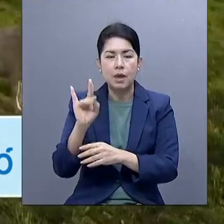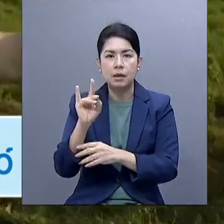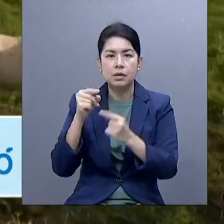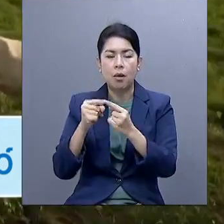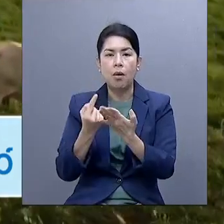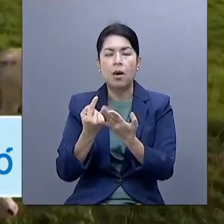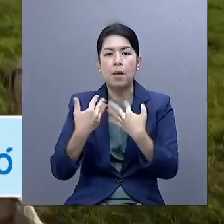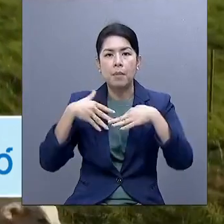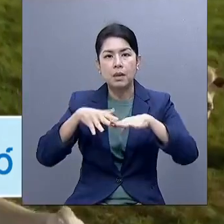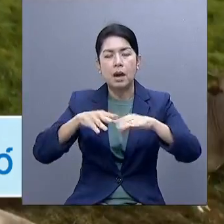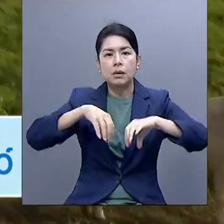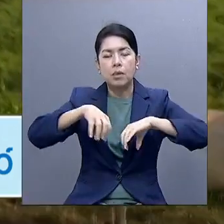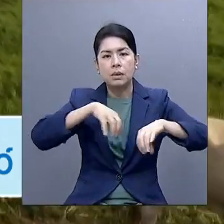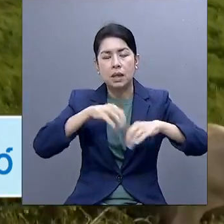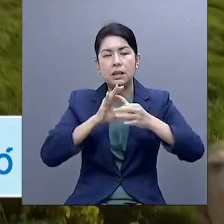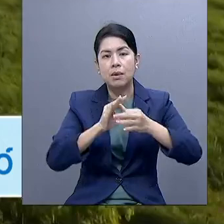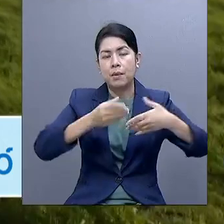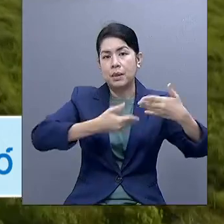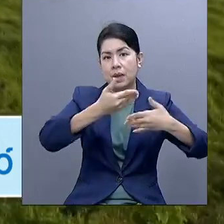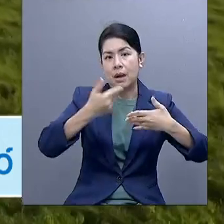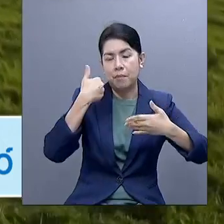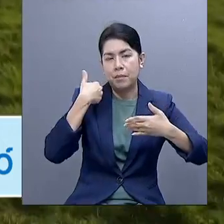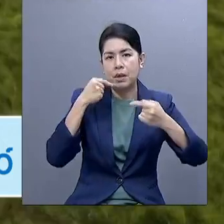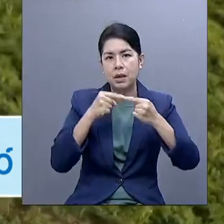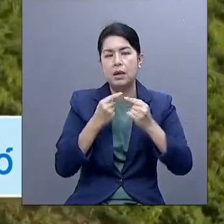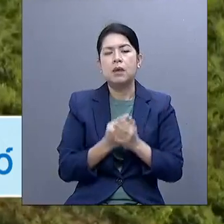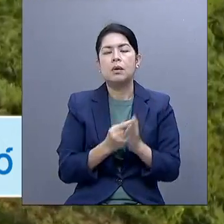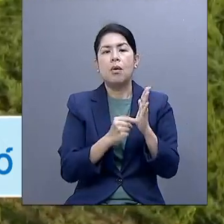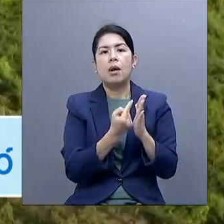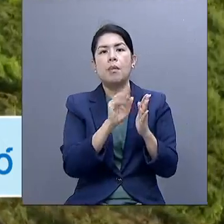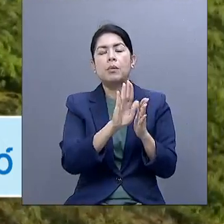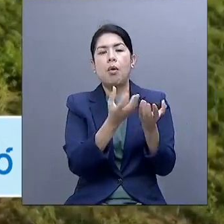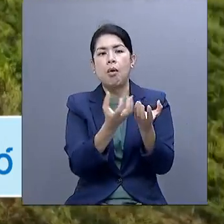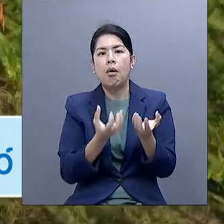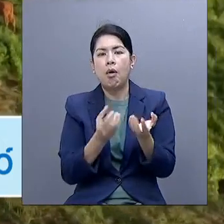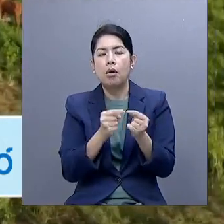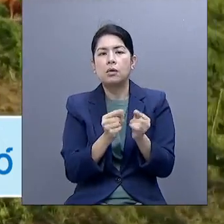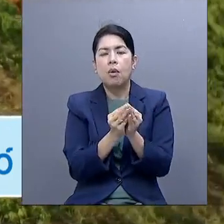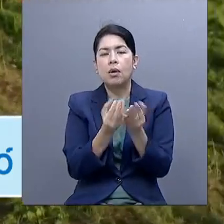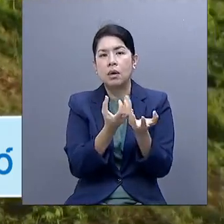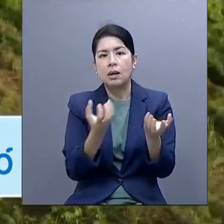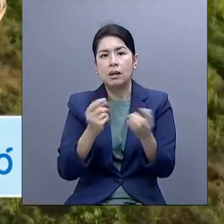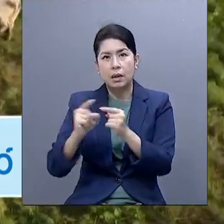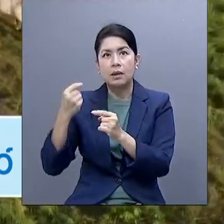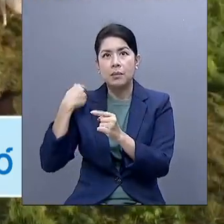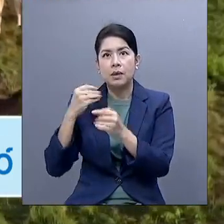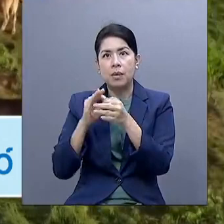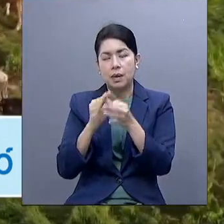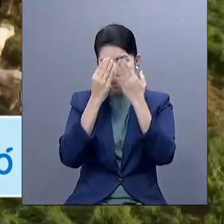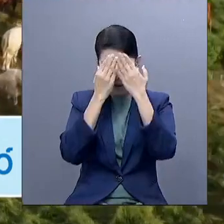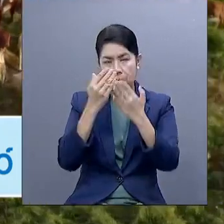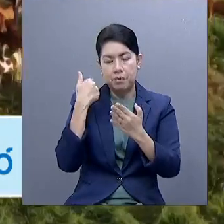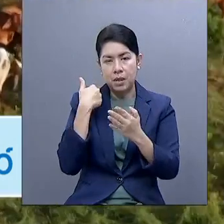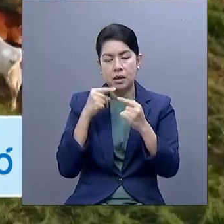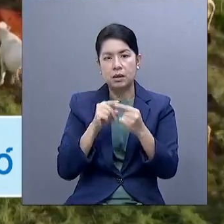คิดปศุสัตว์ฮาลาลเพื่อสุขภาพเริ่มต้นจากต้นน้ำถึงปลายน้ำของการผลิตเนื้อสัตว์ผ่านการกำกับดูแลด้านมาตรฐ